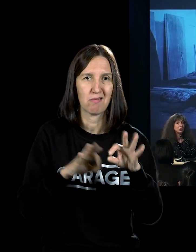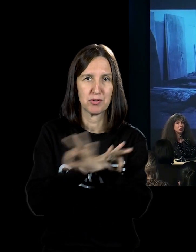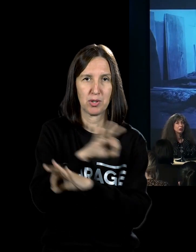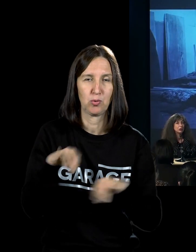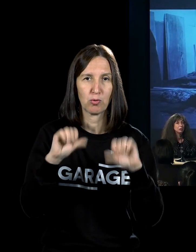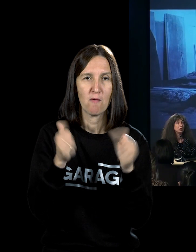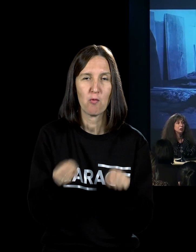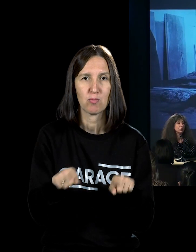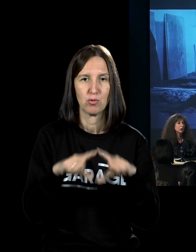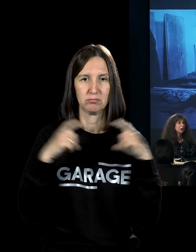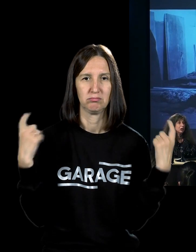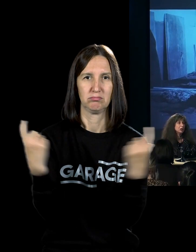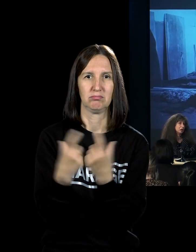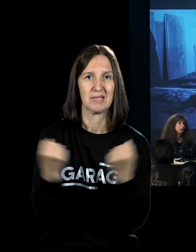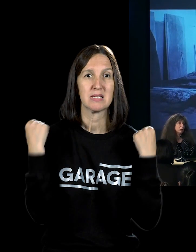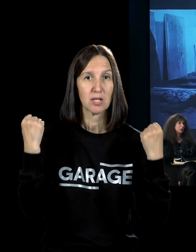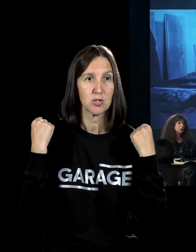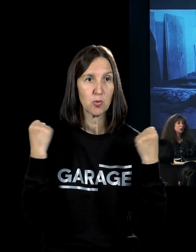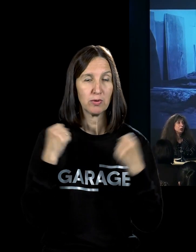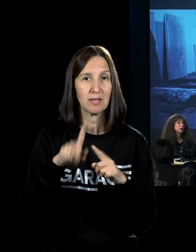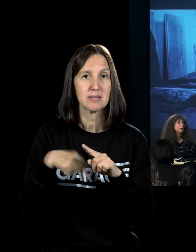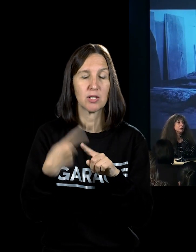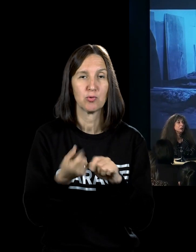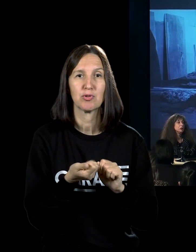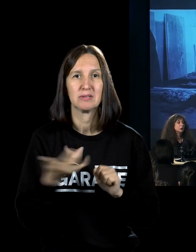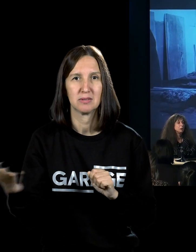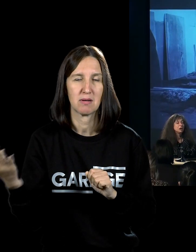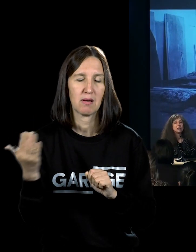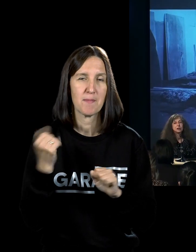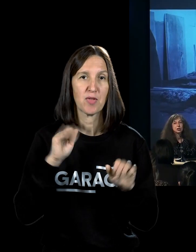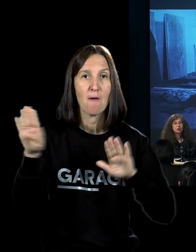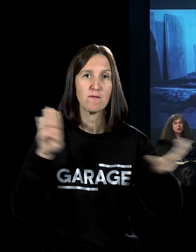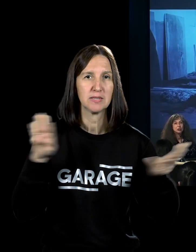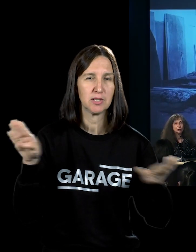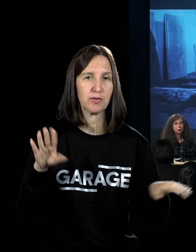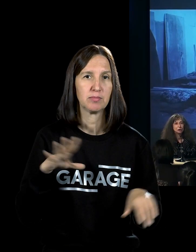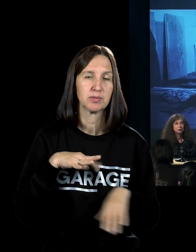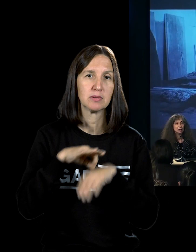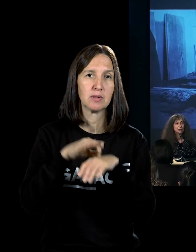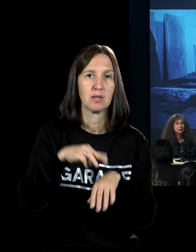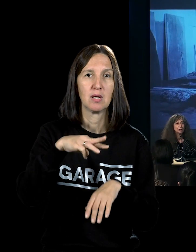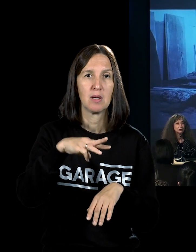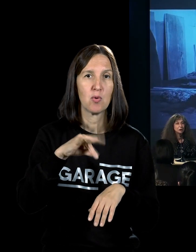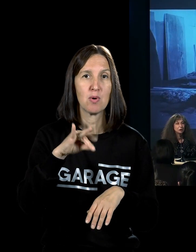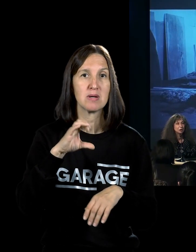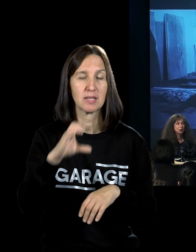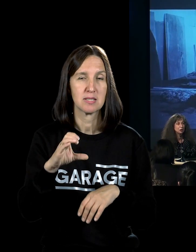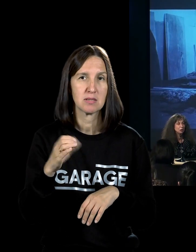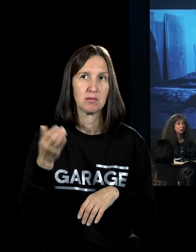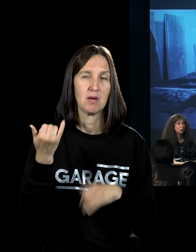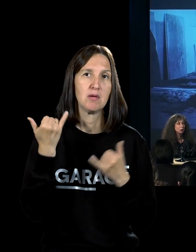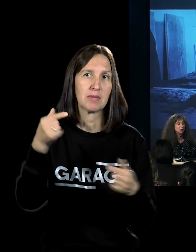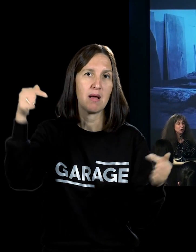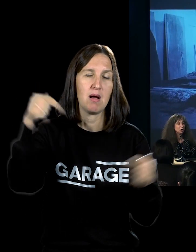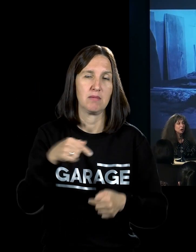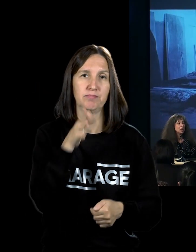Моррис абсолютно для того времени революционных, это выставка, которая меняется каждый день, где, собственно говоря, вся выставка заключается